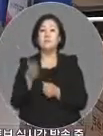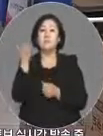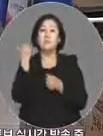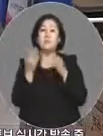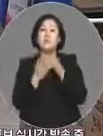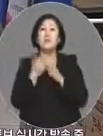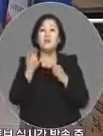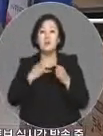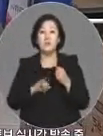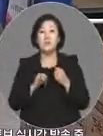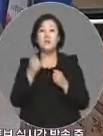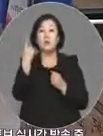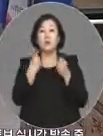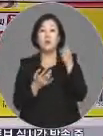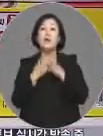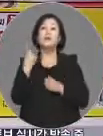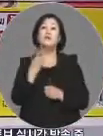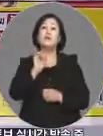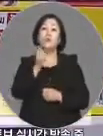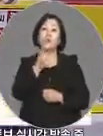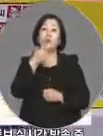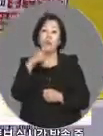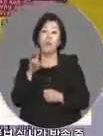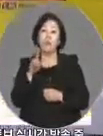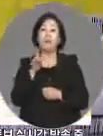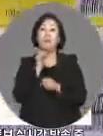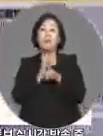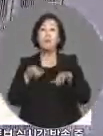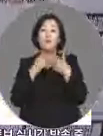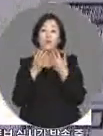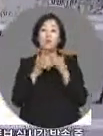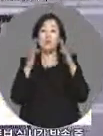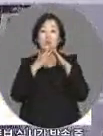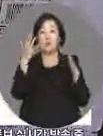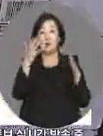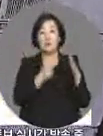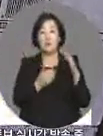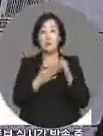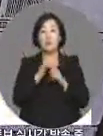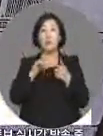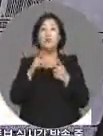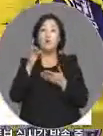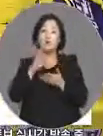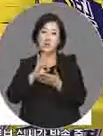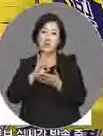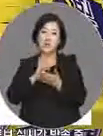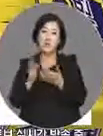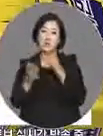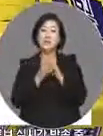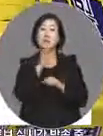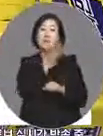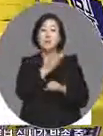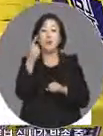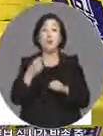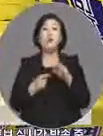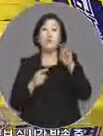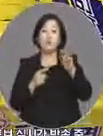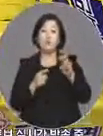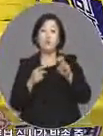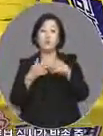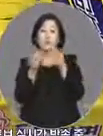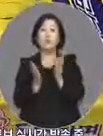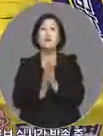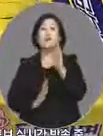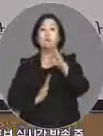아이들이 기부한 라면만 1,500개. 집에서 가져오기도 용돈을 털어 사오기도 하면서 20봉지 이상 기부한 아이도